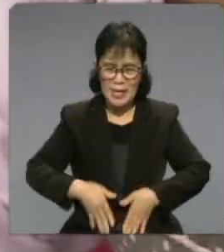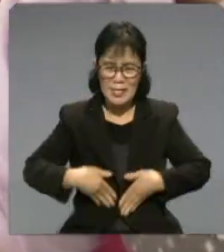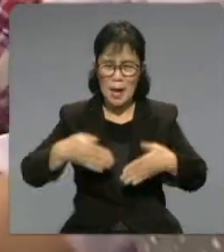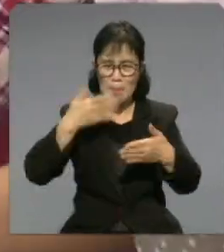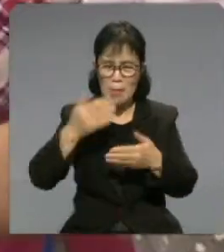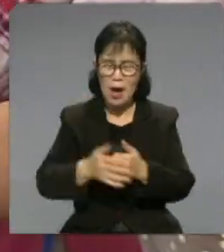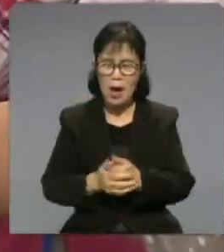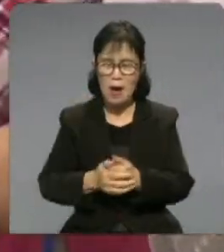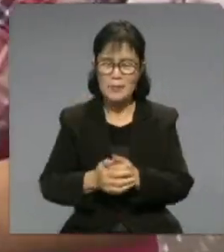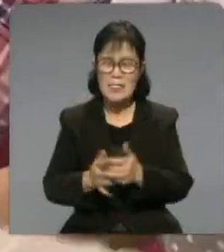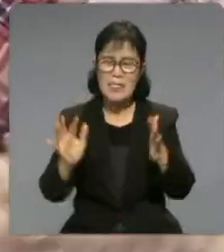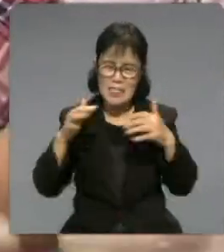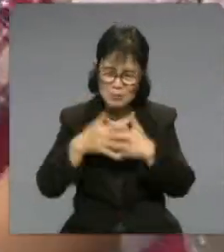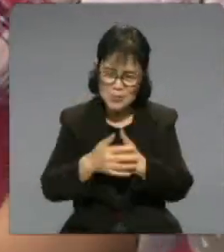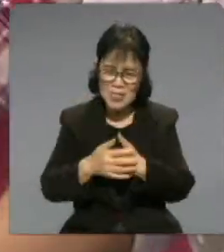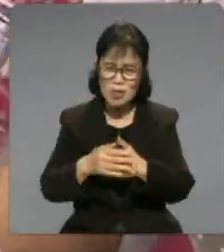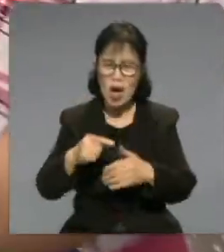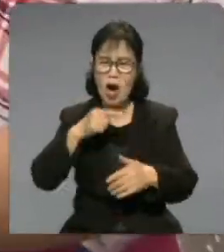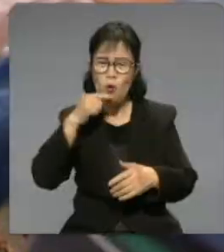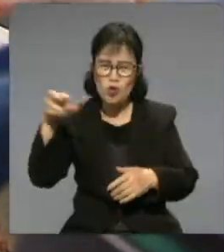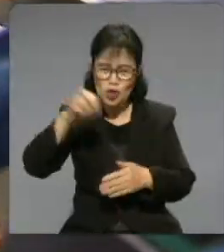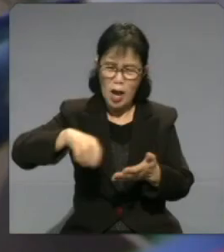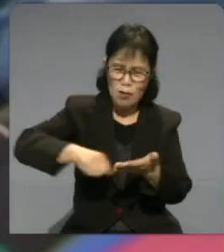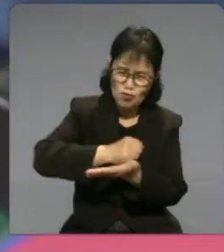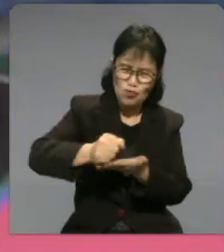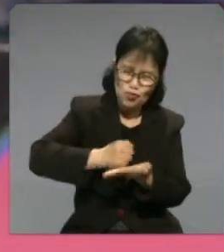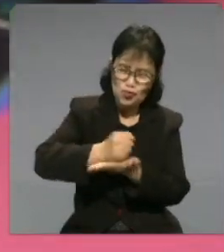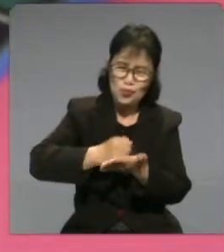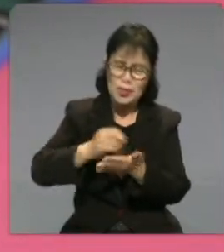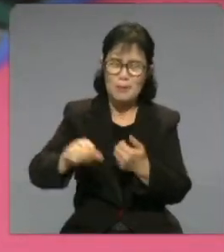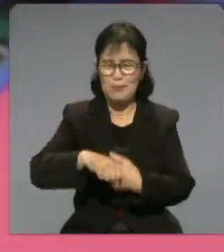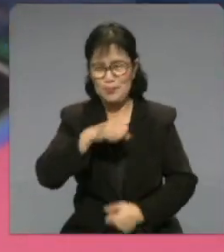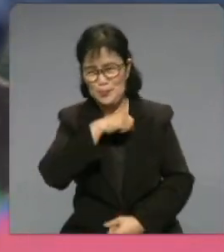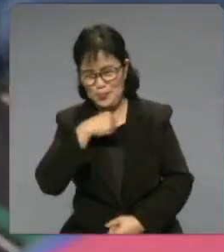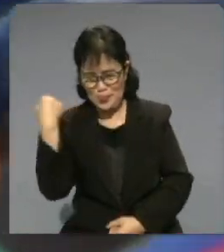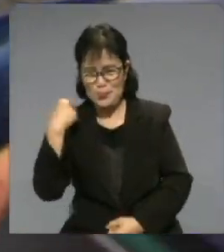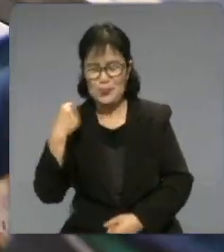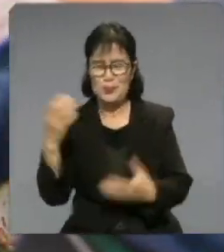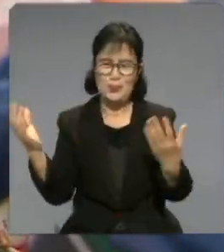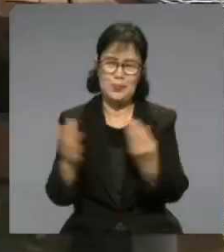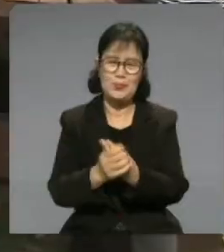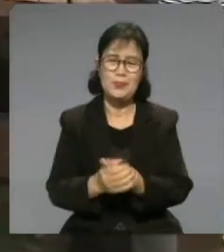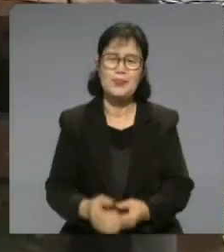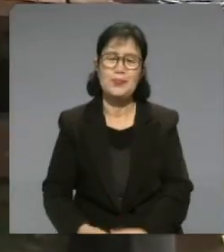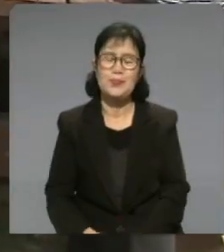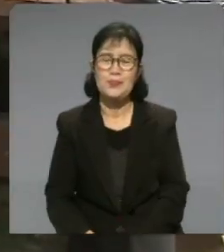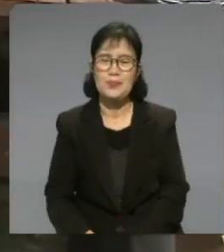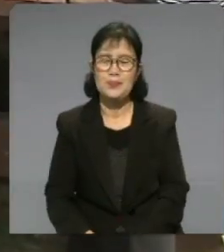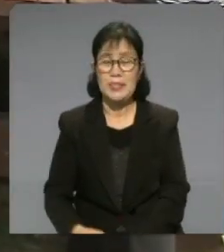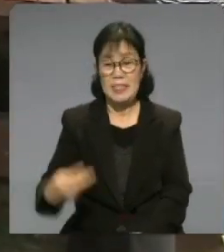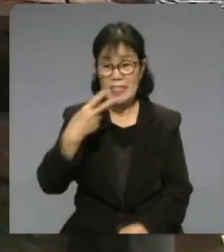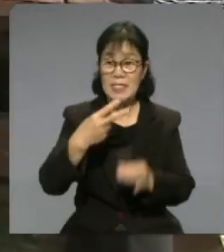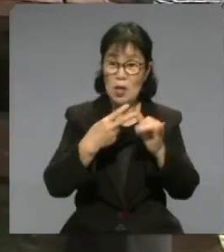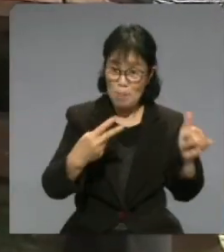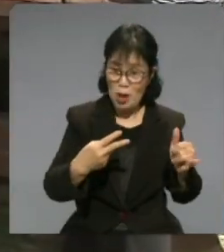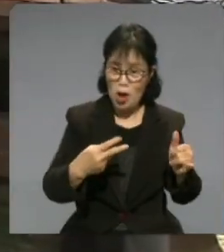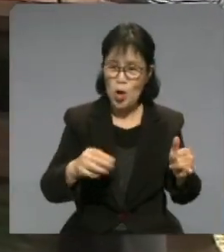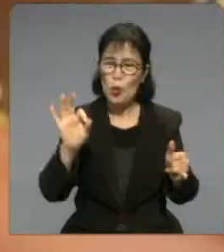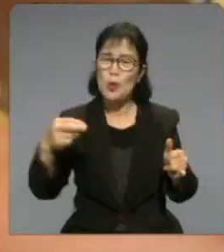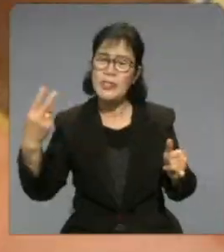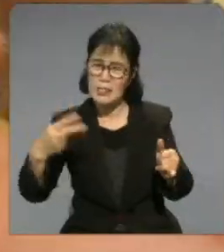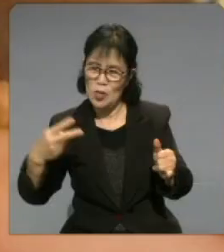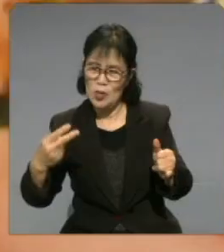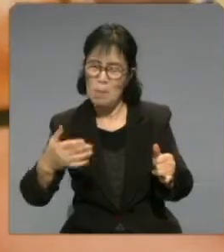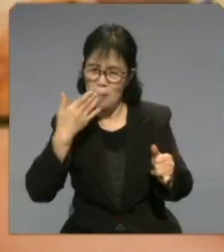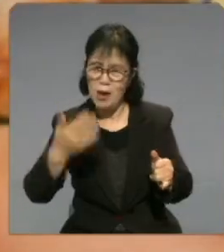밥에 겉절이 김치와 고추장을 넣어 비비면 맛깔나는 비빔밥이 완성됩니다. 2,000명이 2,000원에 먹을 수